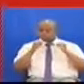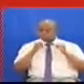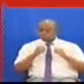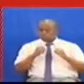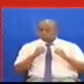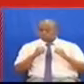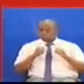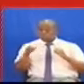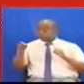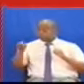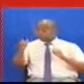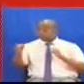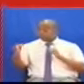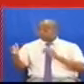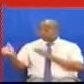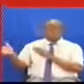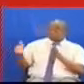Spika.